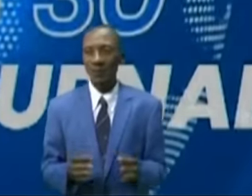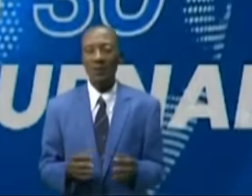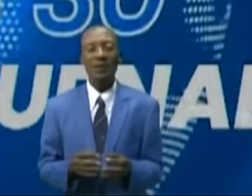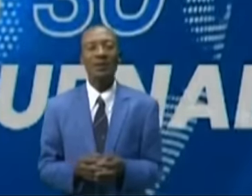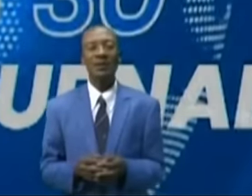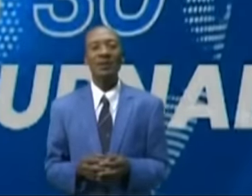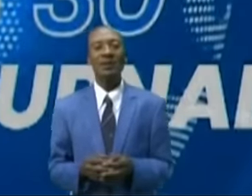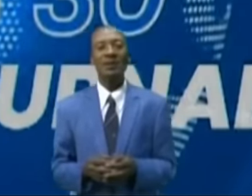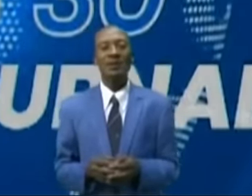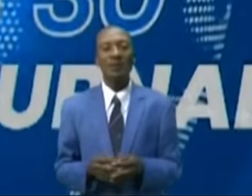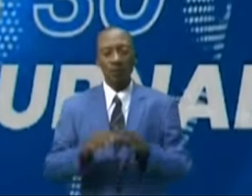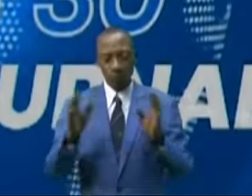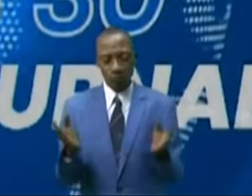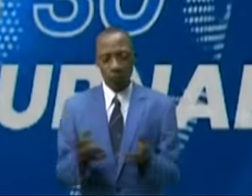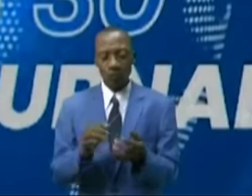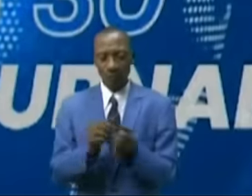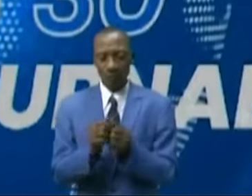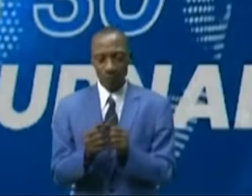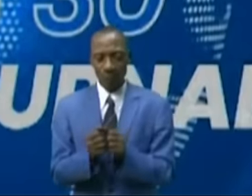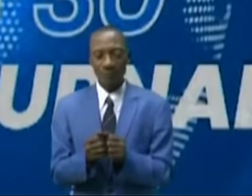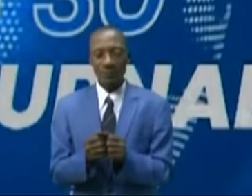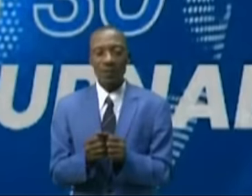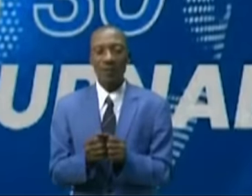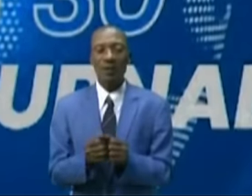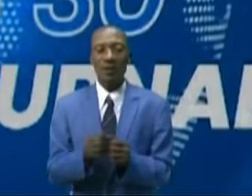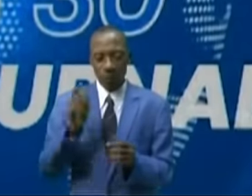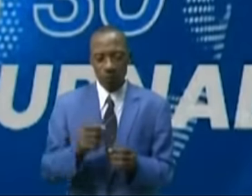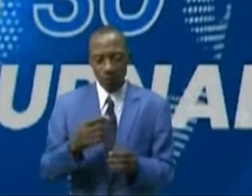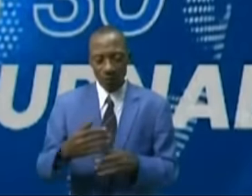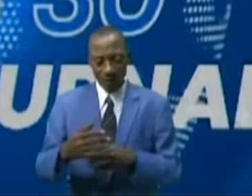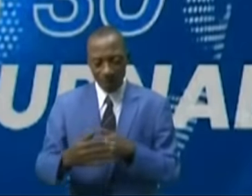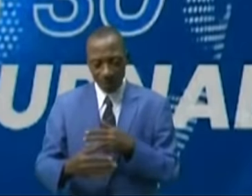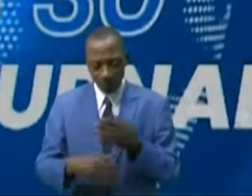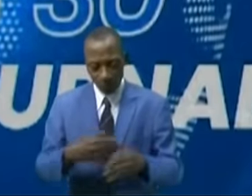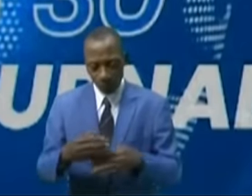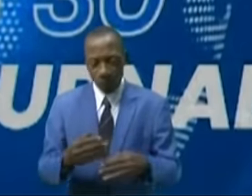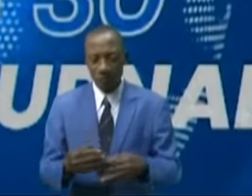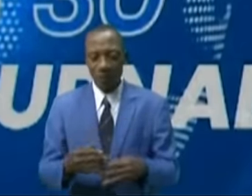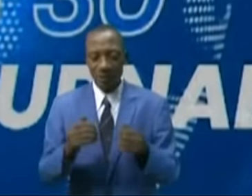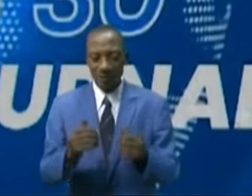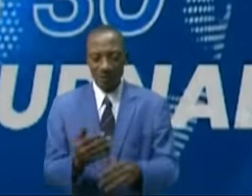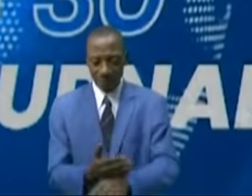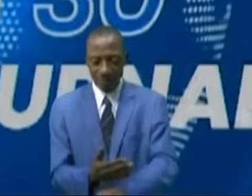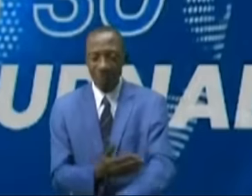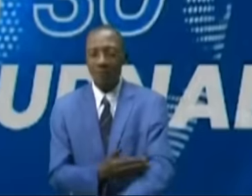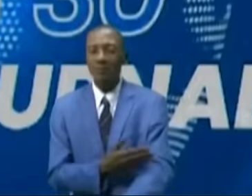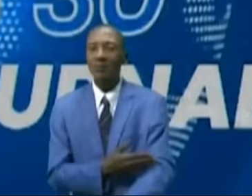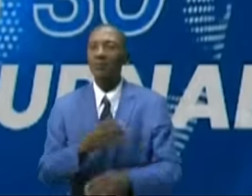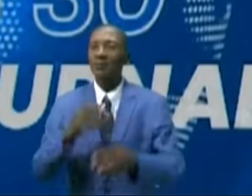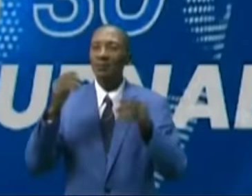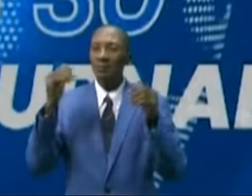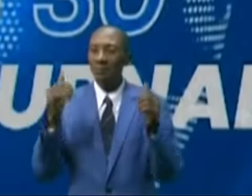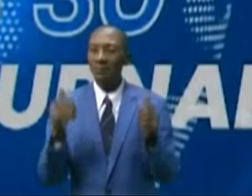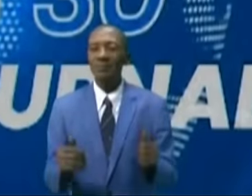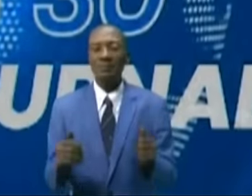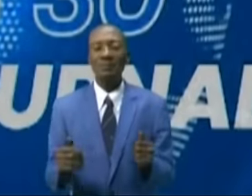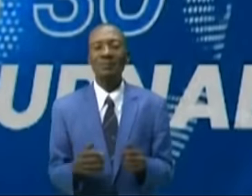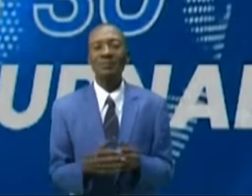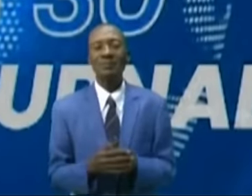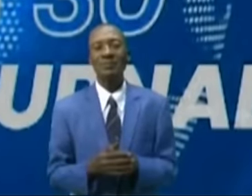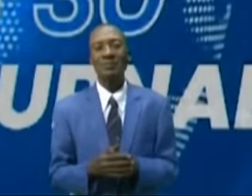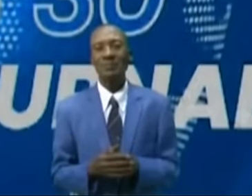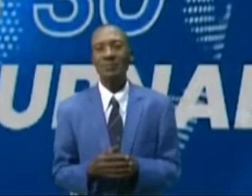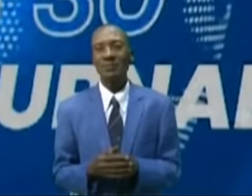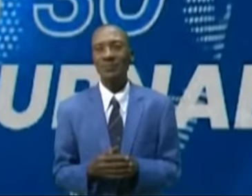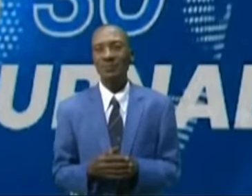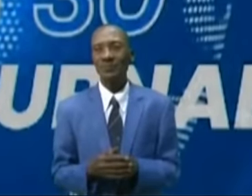et observateur. Ces mouvements encouragent le CG de l'UDPS de briguer la présidence du Sénat.